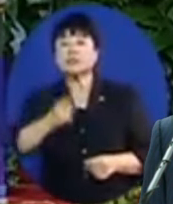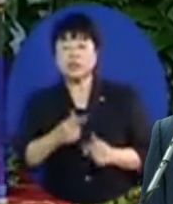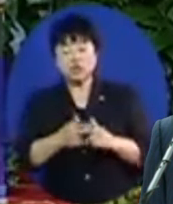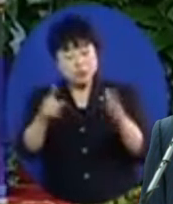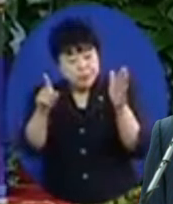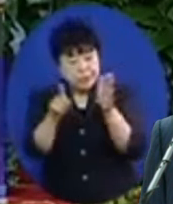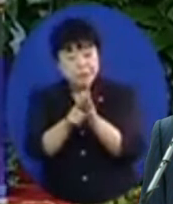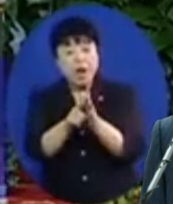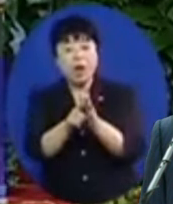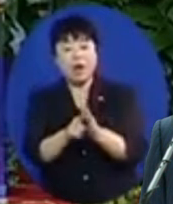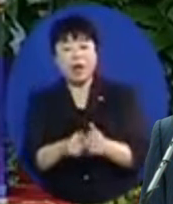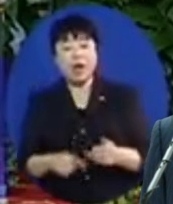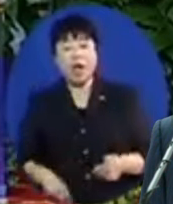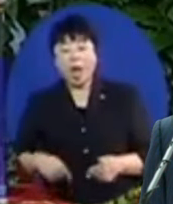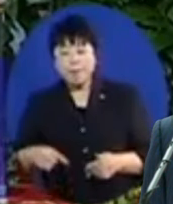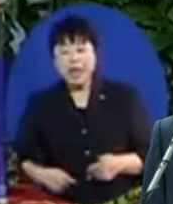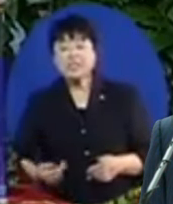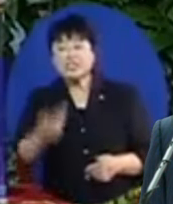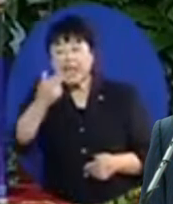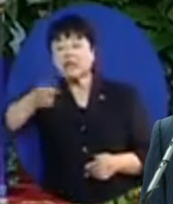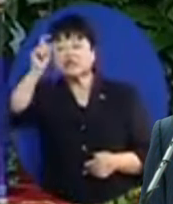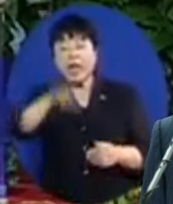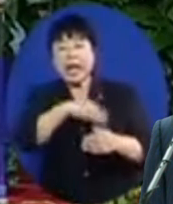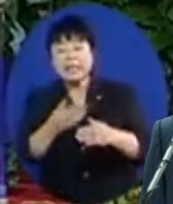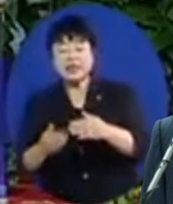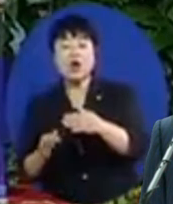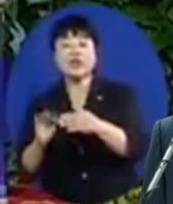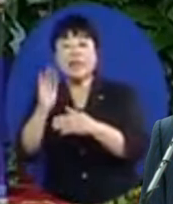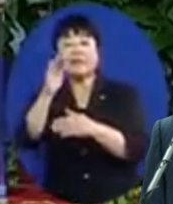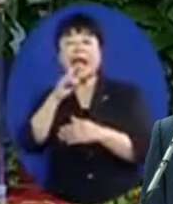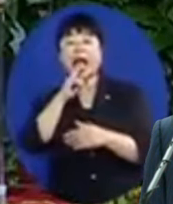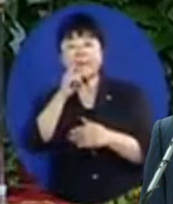같이 그 배에서 생수의 강이 흘러나리라.